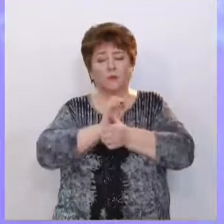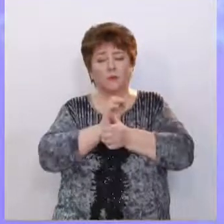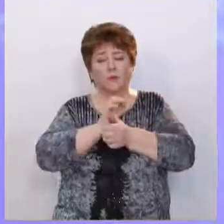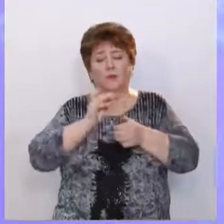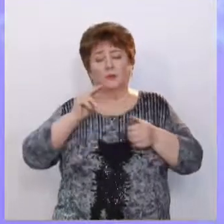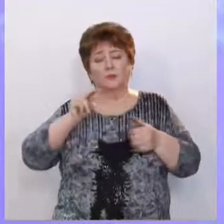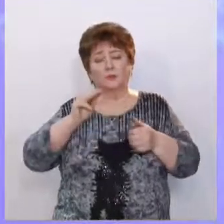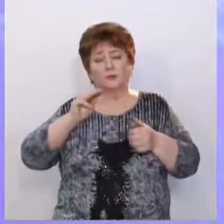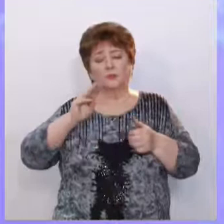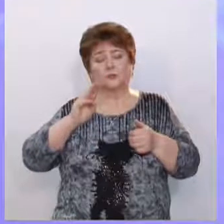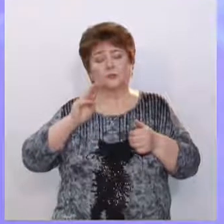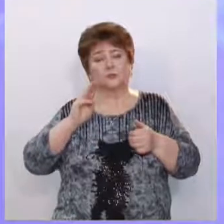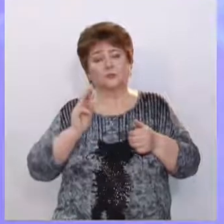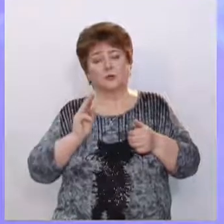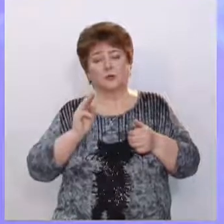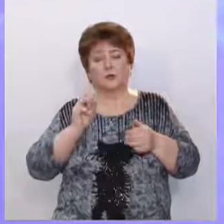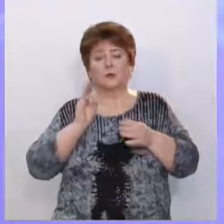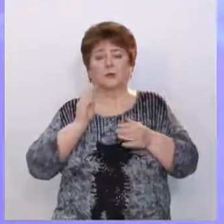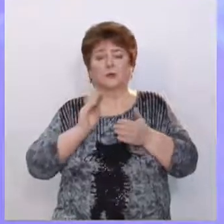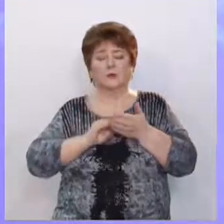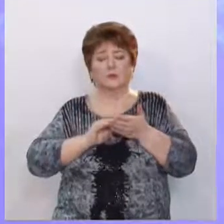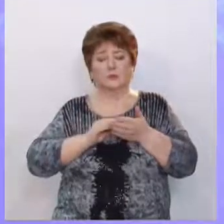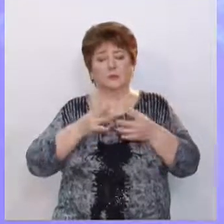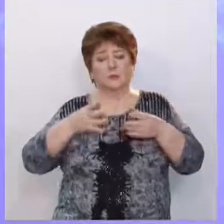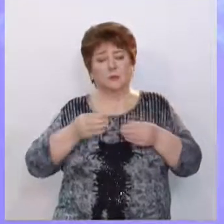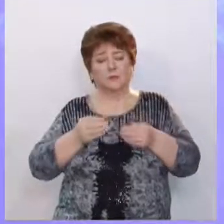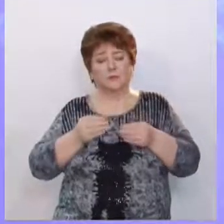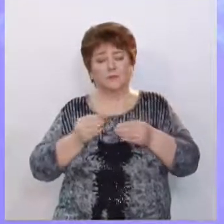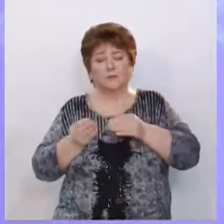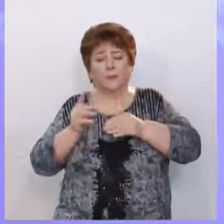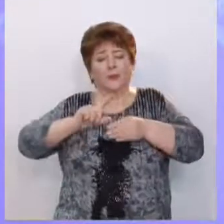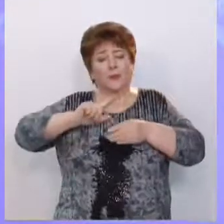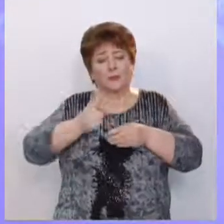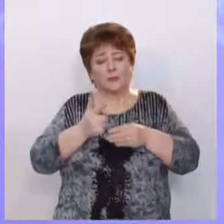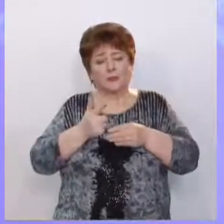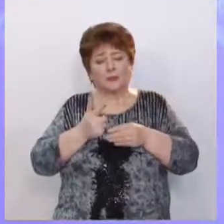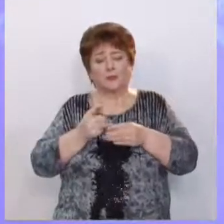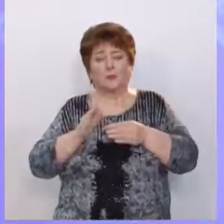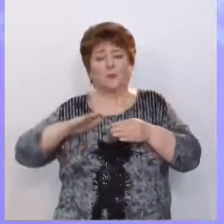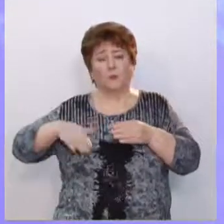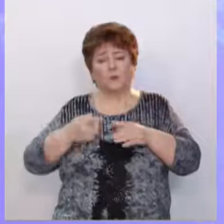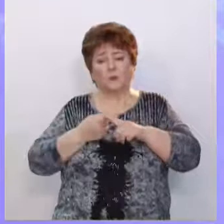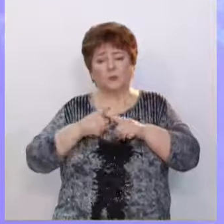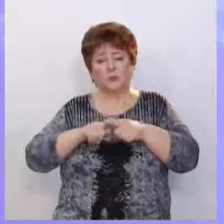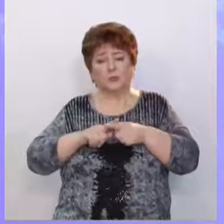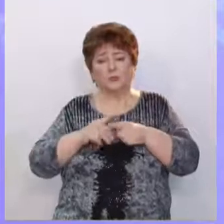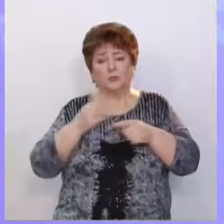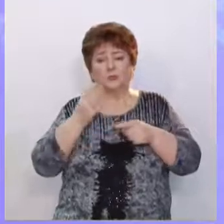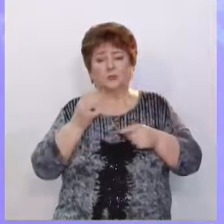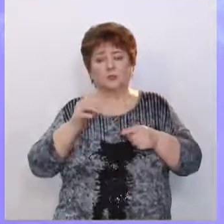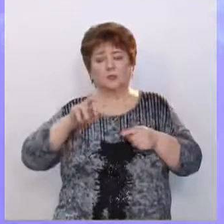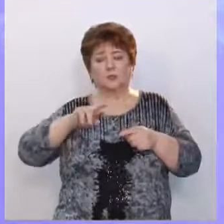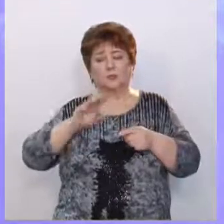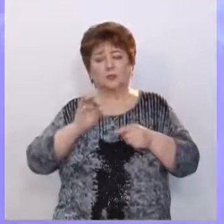«ч» и «щ» всегда мягкие. Постановка мягкого знака после этих шипящих